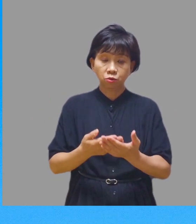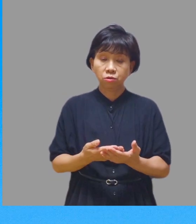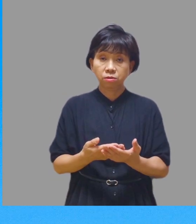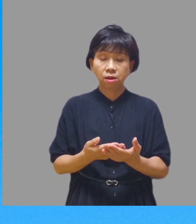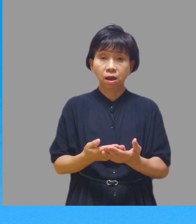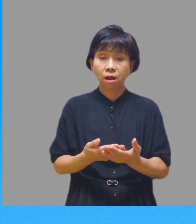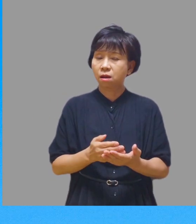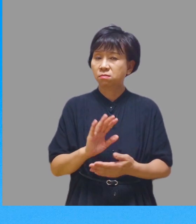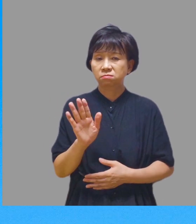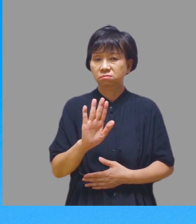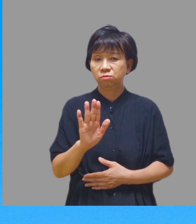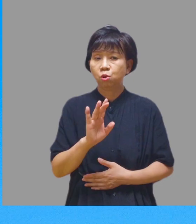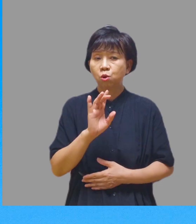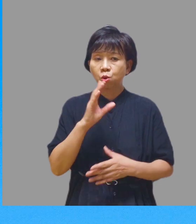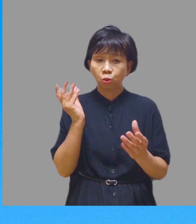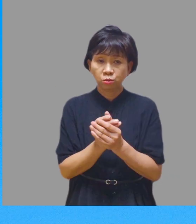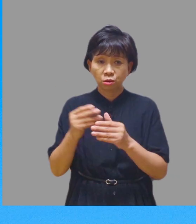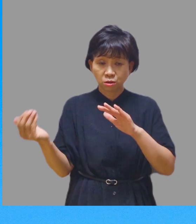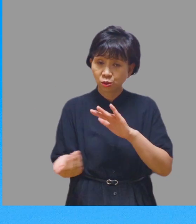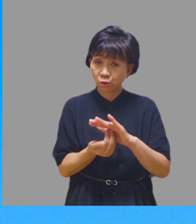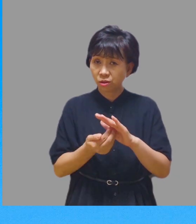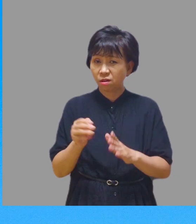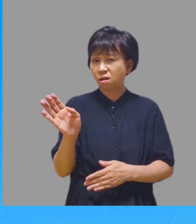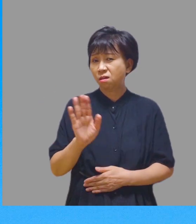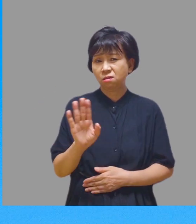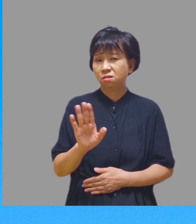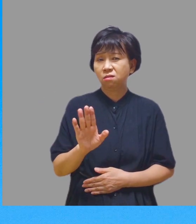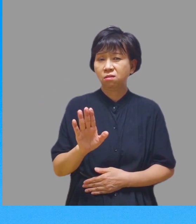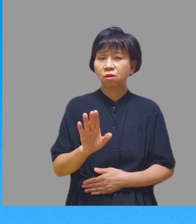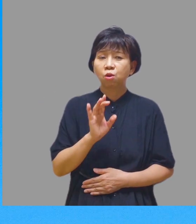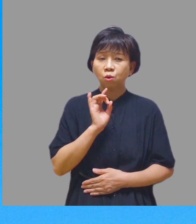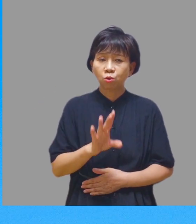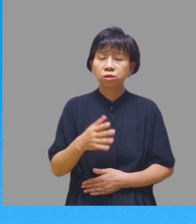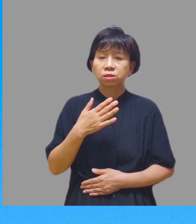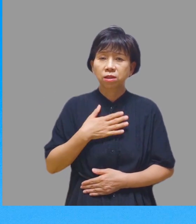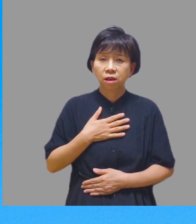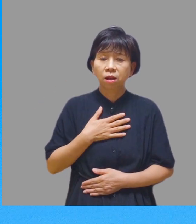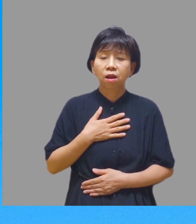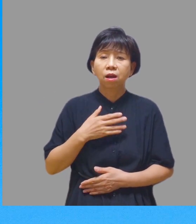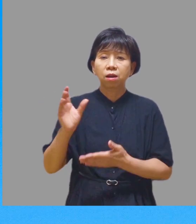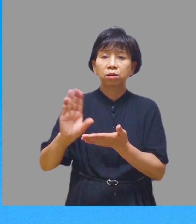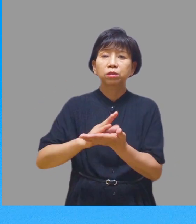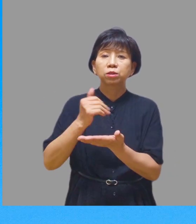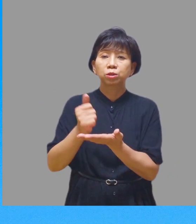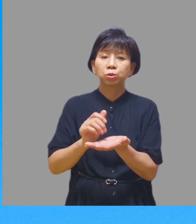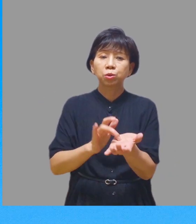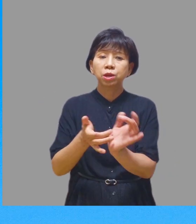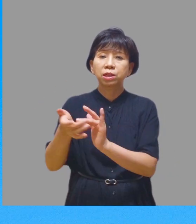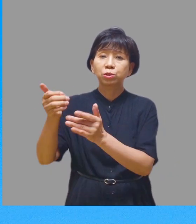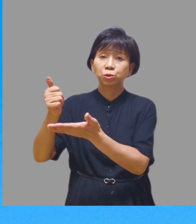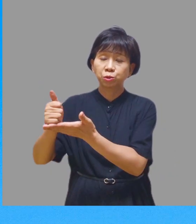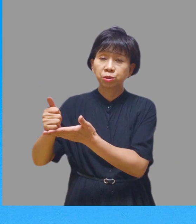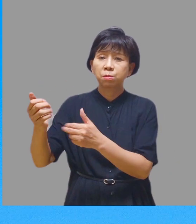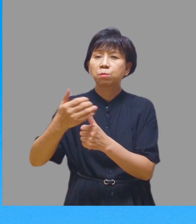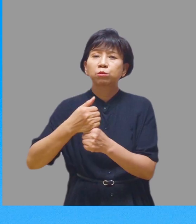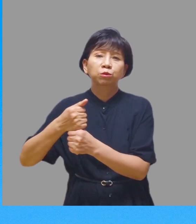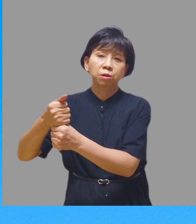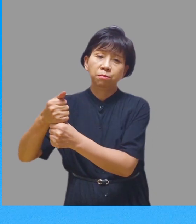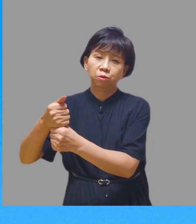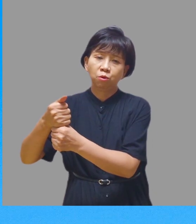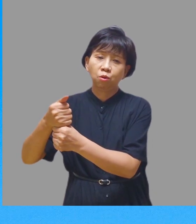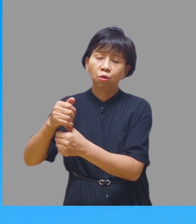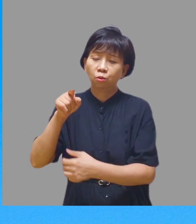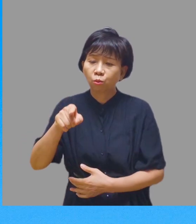함도 아니요 온전히 이루었다 함도 아니라 오직 내가 그리스도 예수께 잡힌 바 된